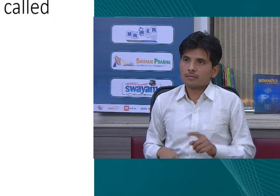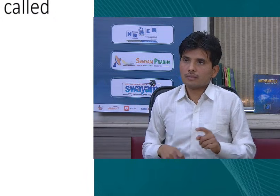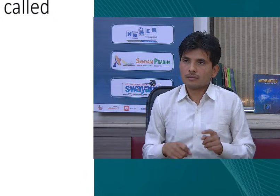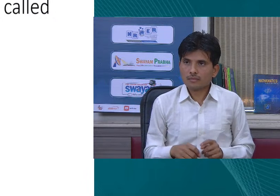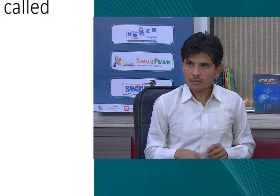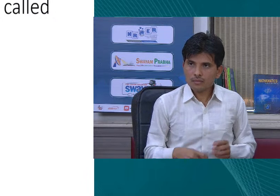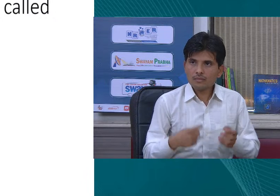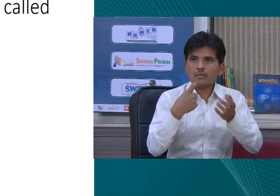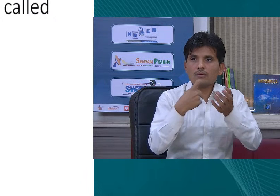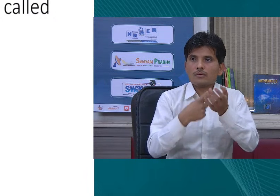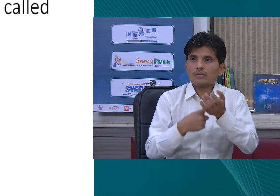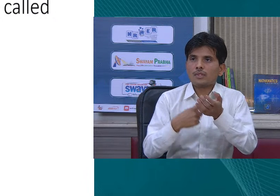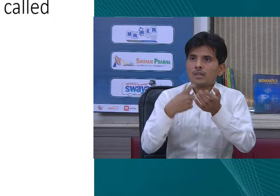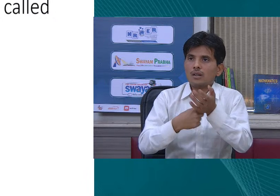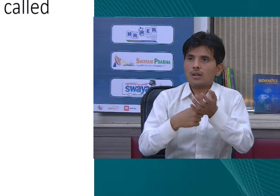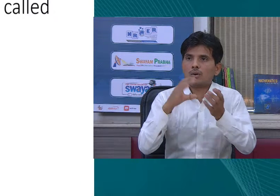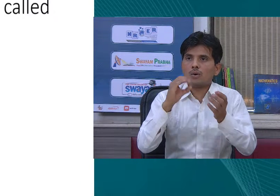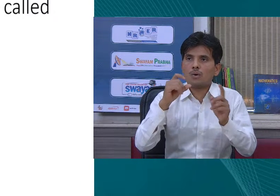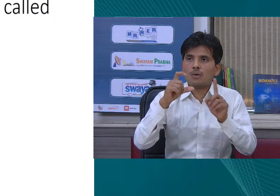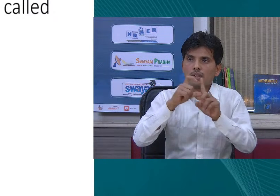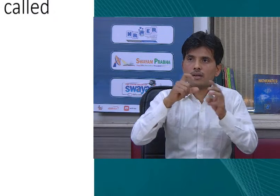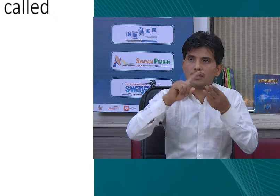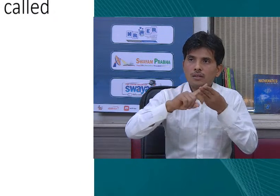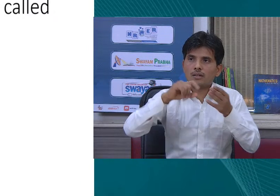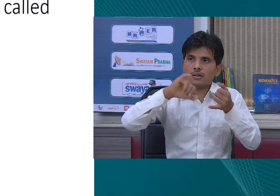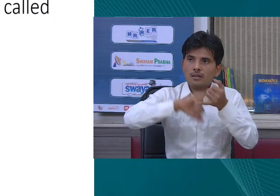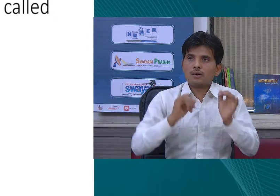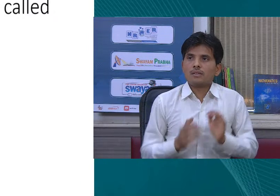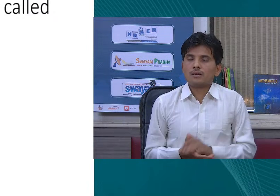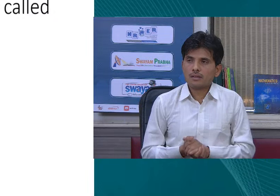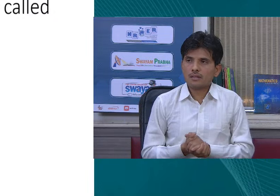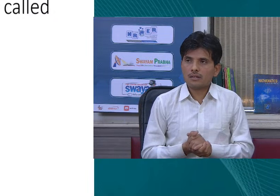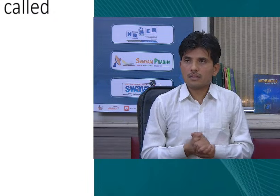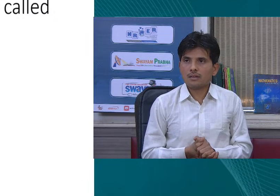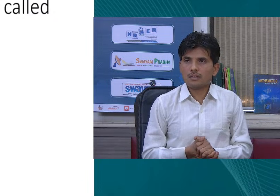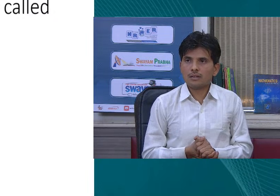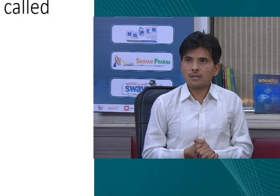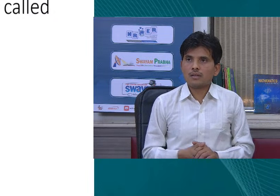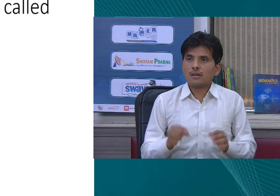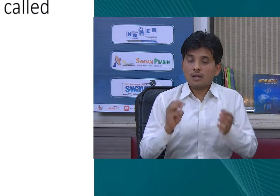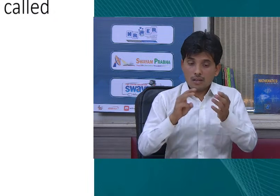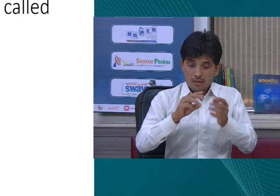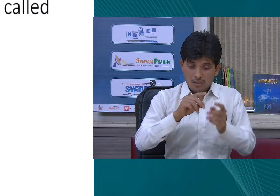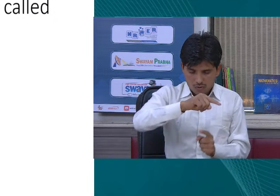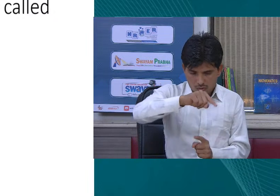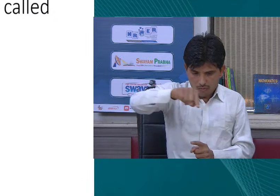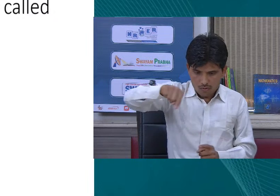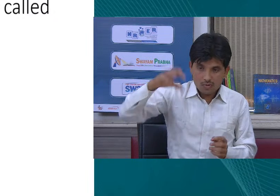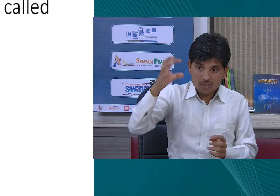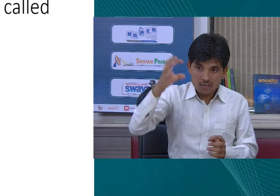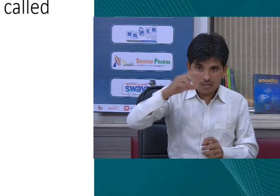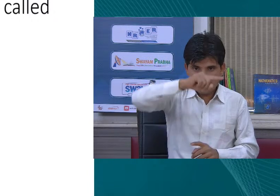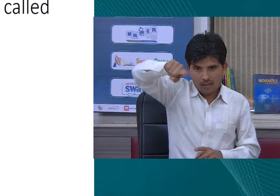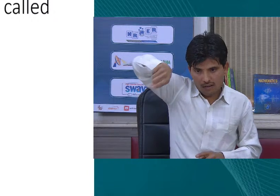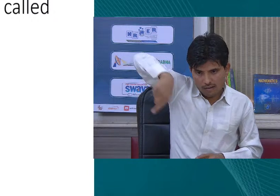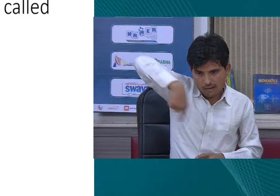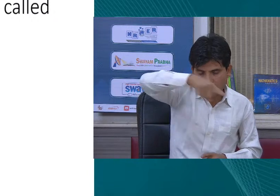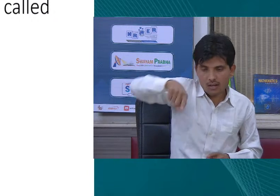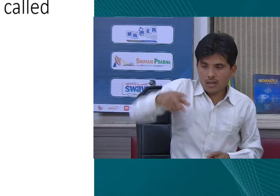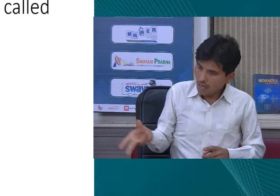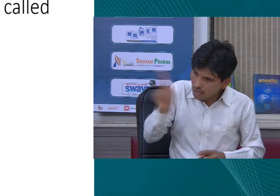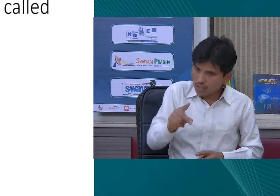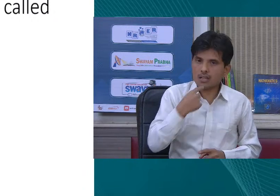rocky objects, so बहुत heat या light नहीं होता, but they just tend to move around the sun. I